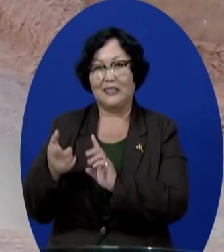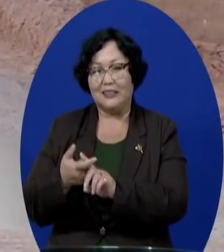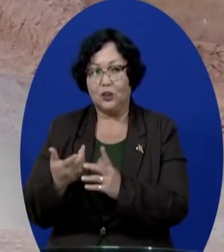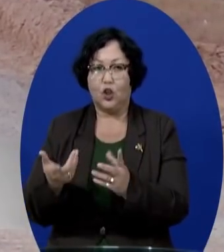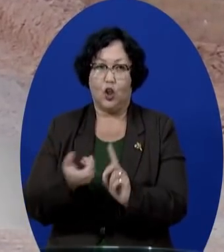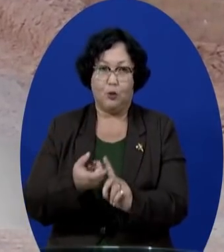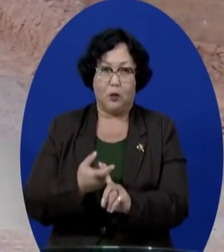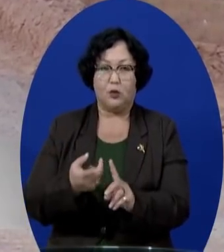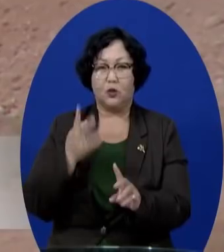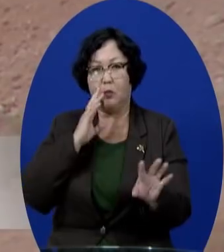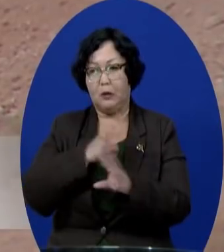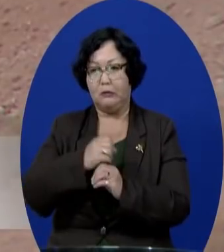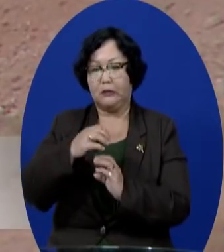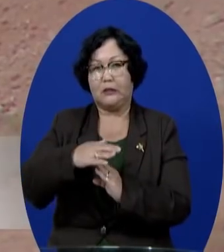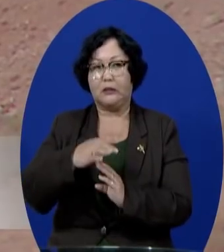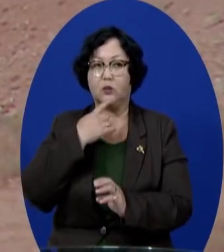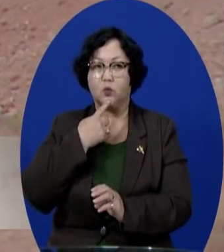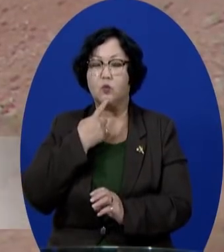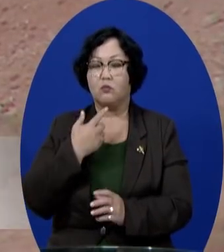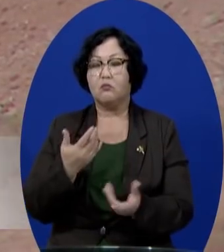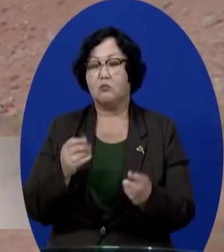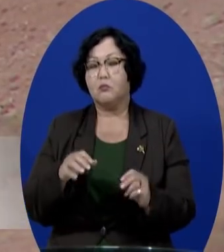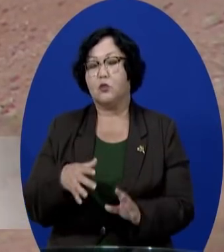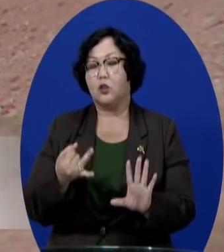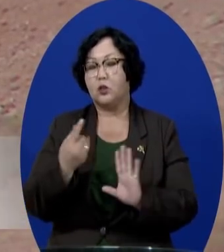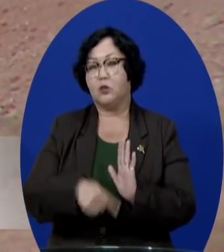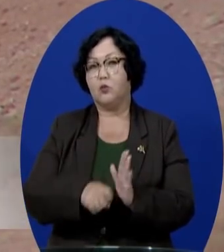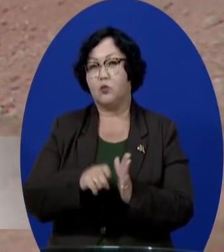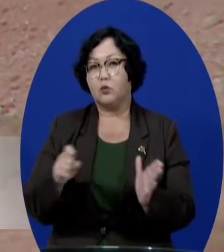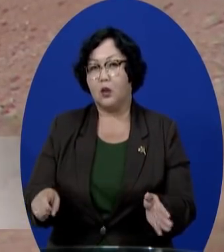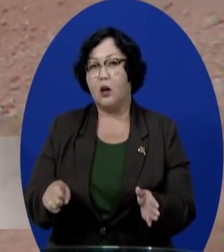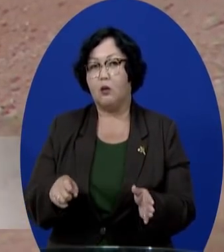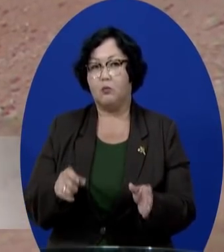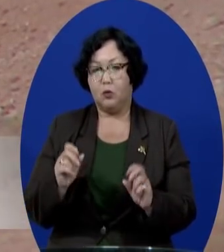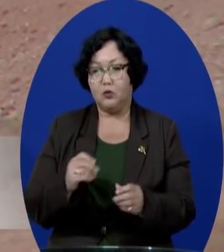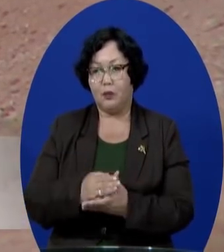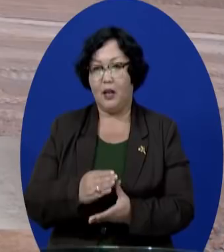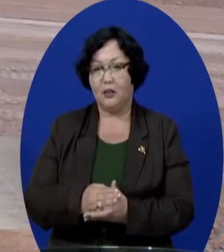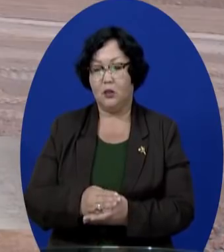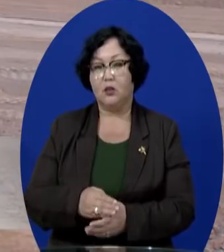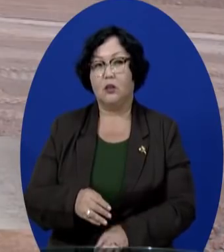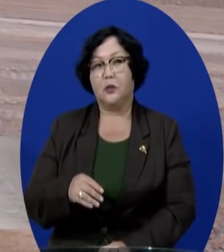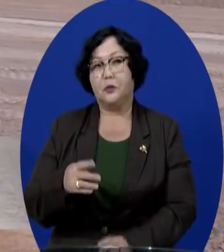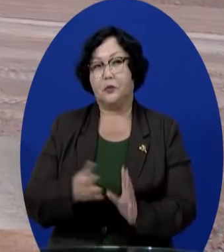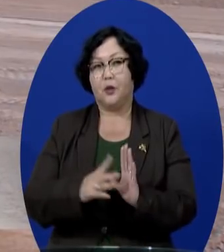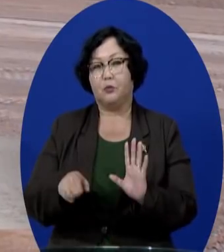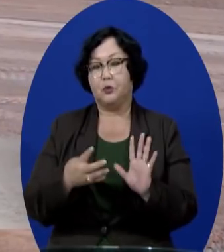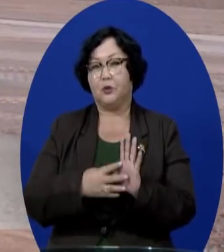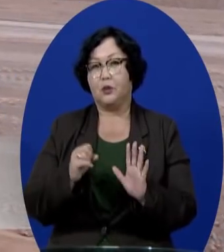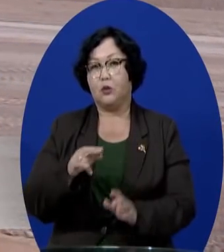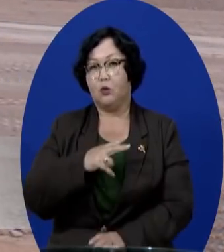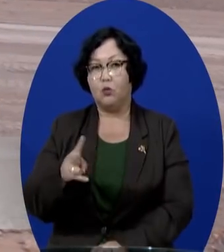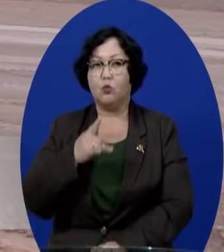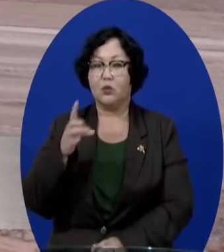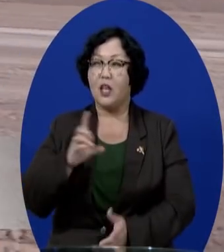үлдэх эрсдэлтэй болоод байна. Он гарсаар үндсэндээ 7 сарын хугацаа өнгөрч байгаа хэдий ч өнөөдрийн байдлаар ердөө 9.9 сая тонн нүүрс экспортлсон